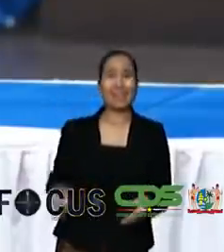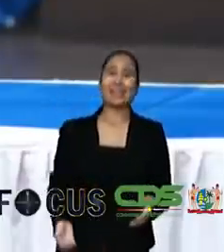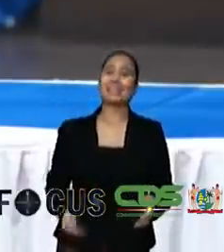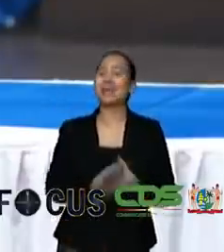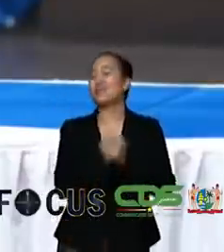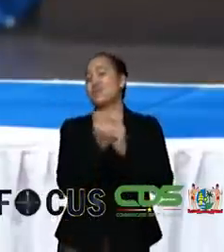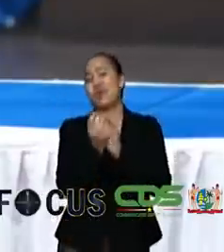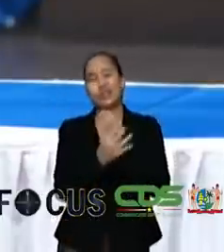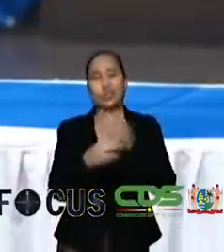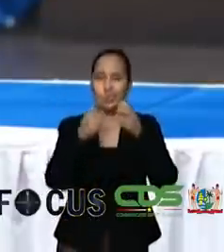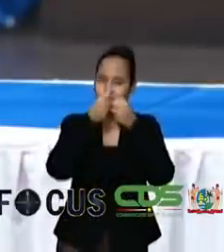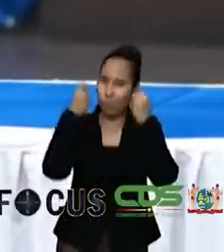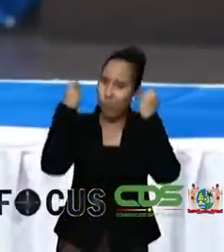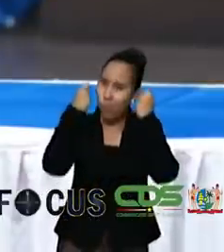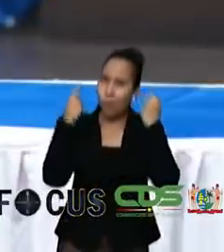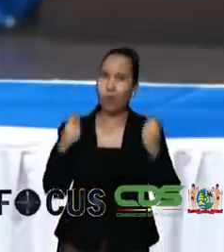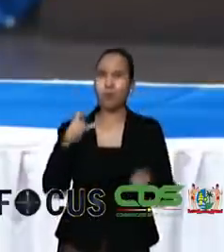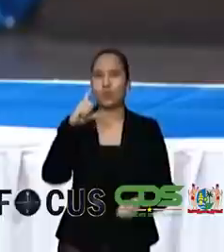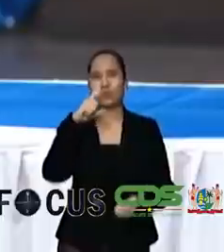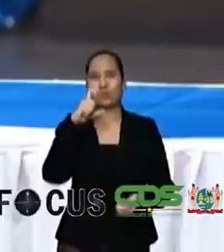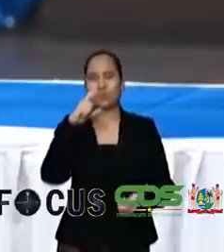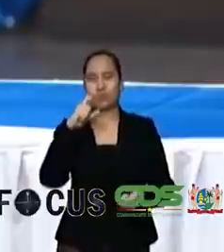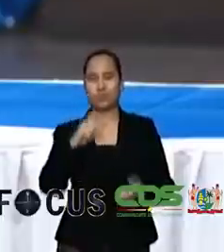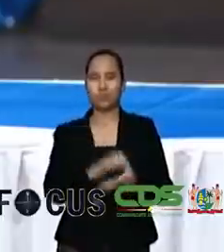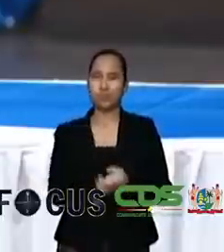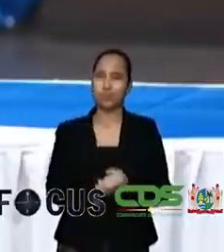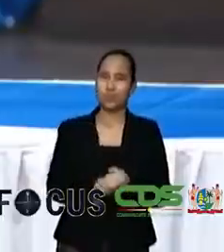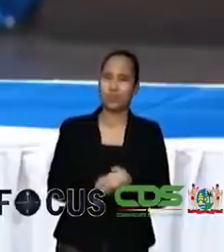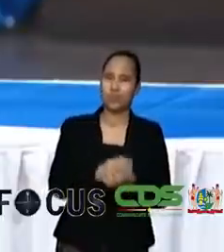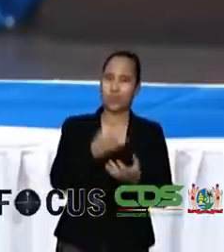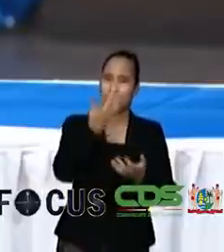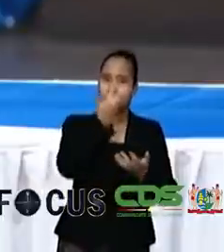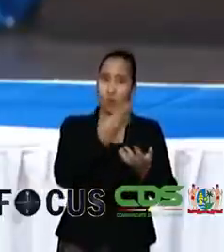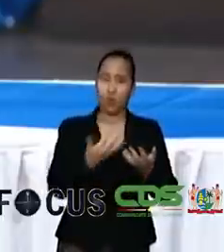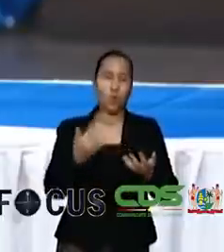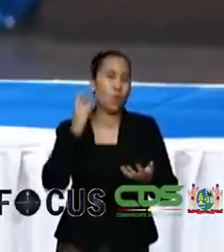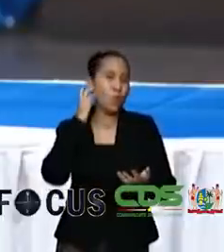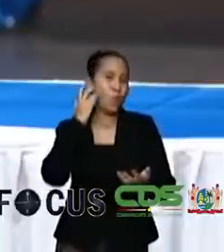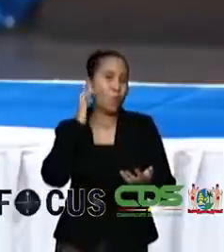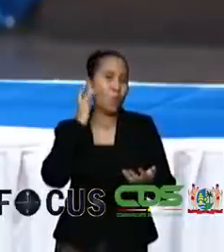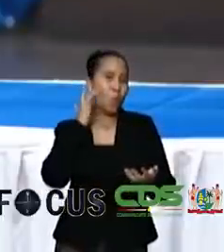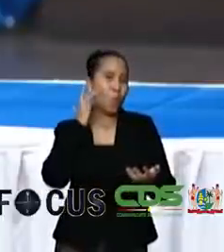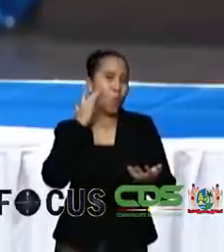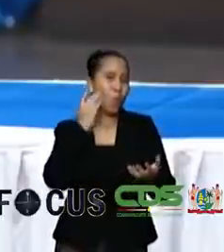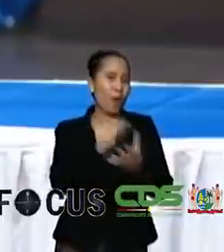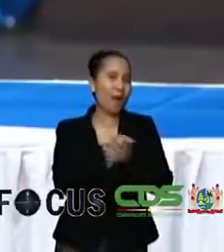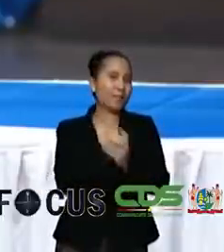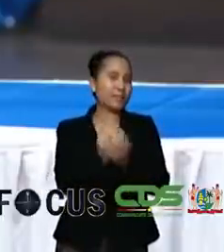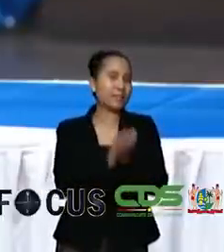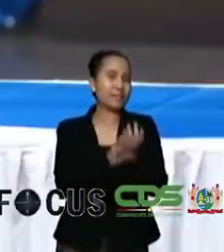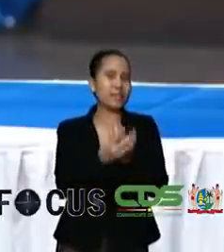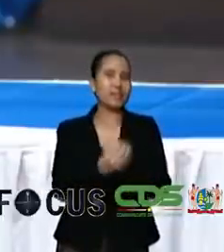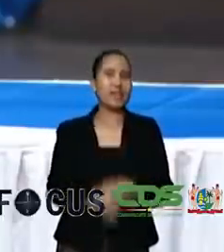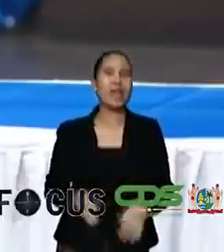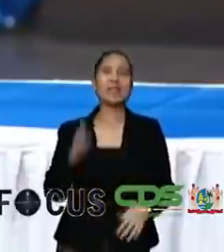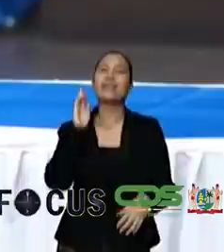op, alcohol op school, stromend water en een schone school, schoon erf.